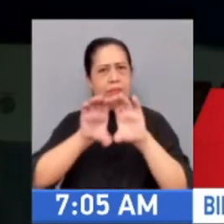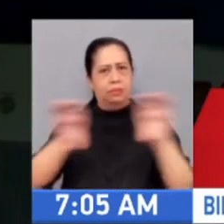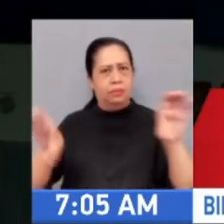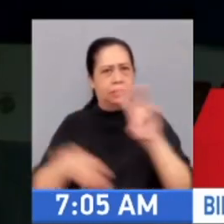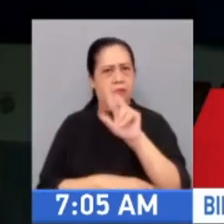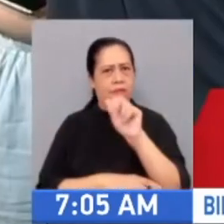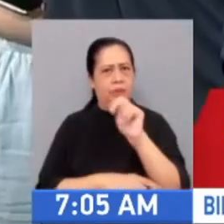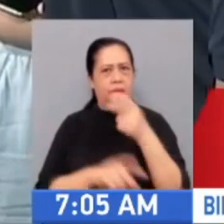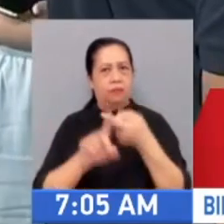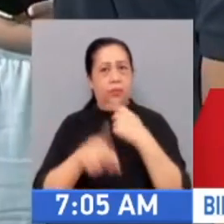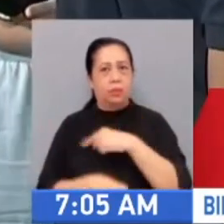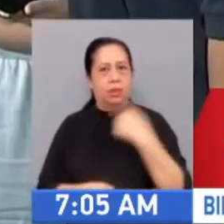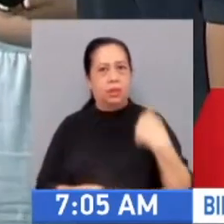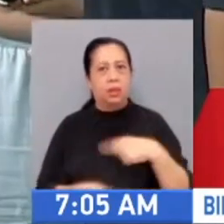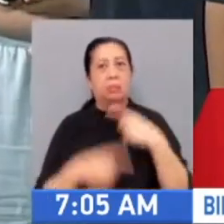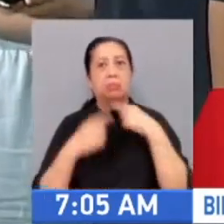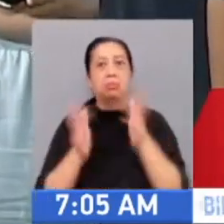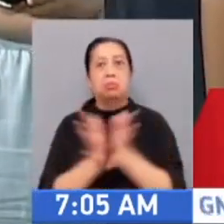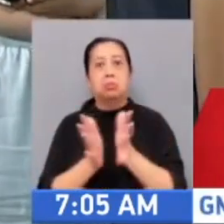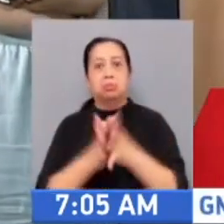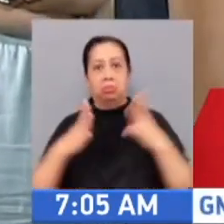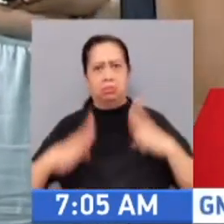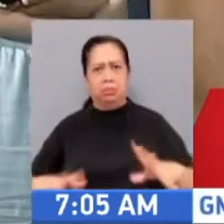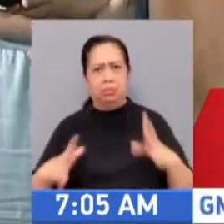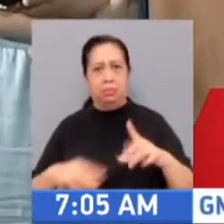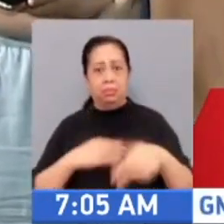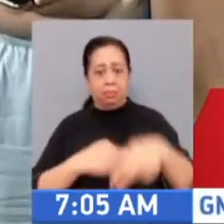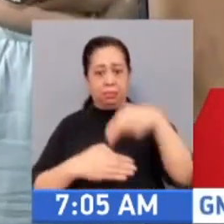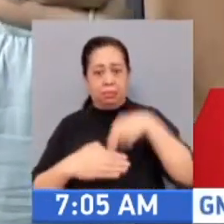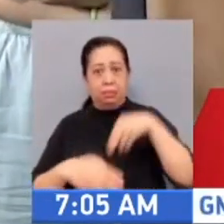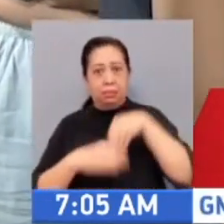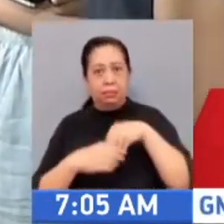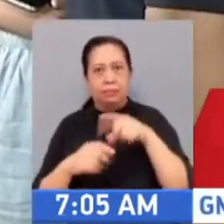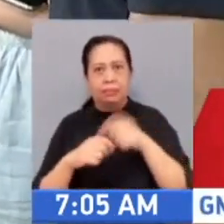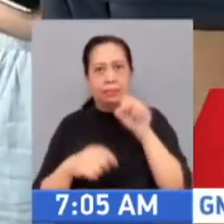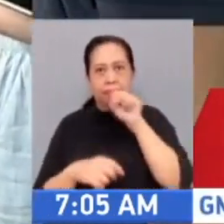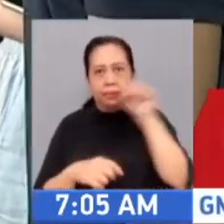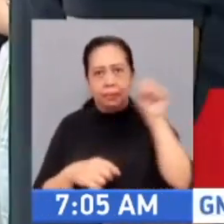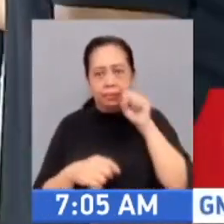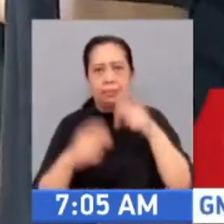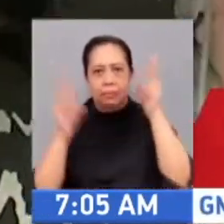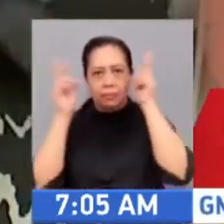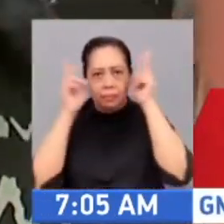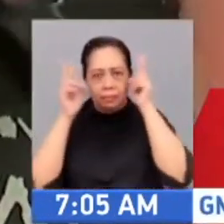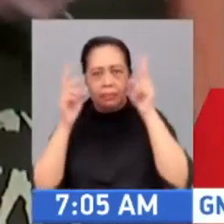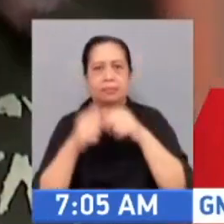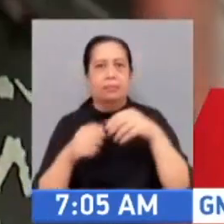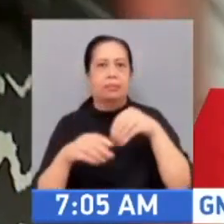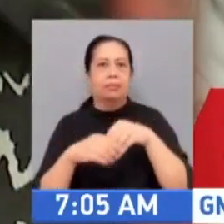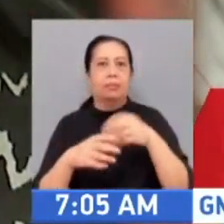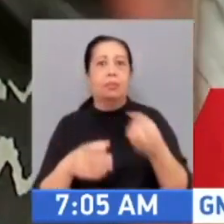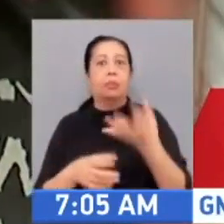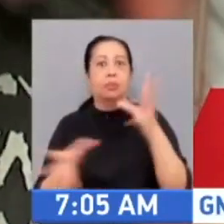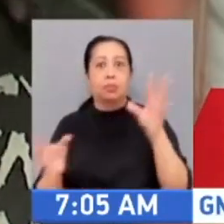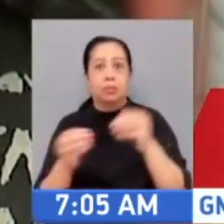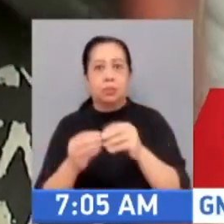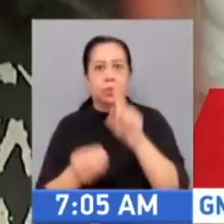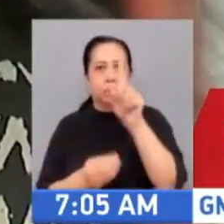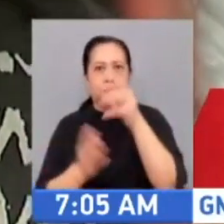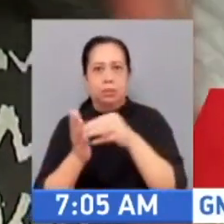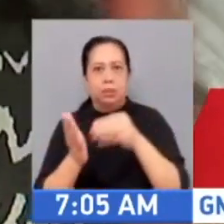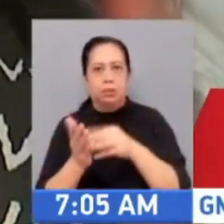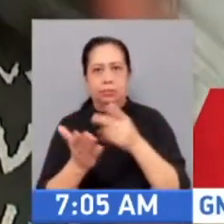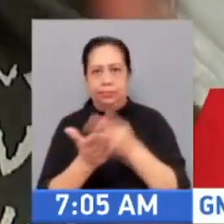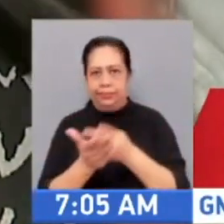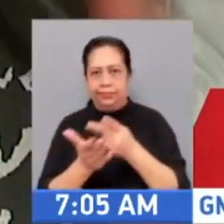itong ukay-ukay pero ang laman pala is smuggled na carrots na nagkakahalaga ng mayigit 1,000,000 piso. Hindi nagbigay ng pahayag si Aguilar